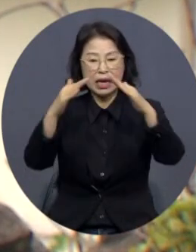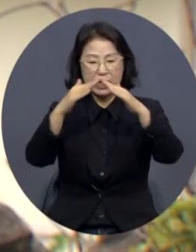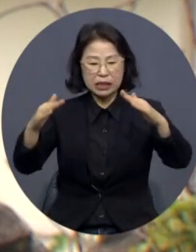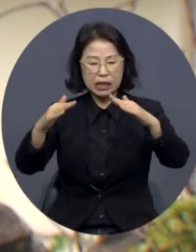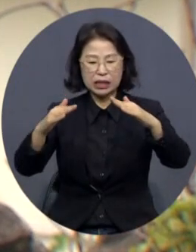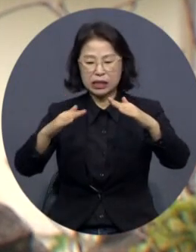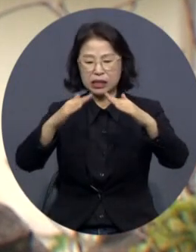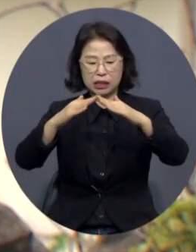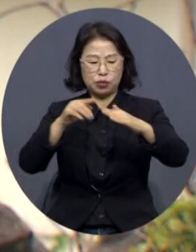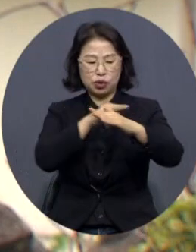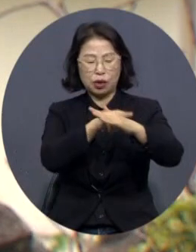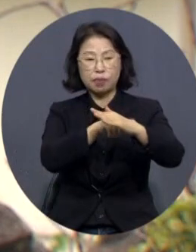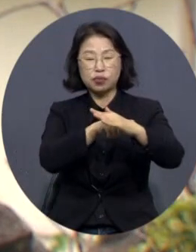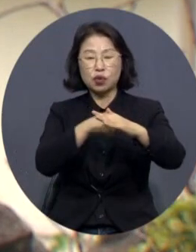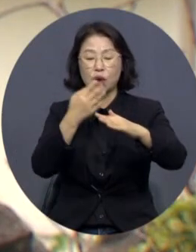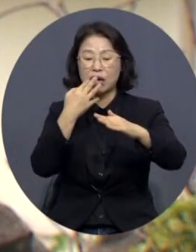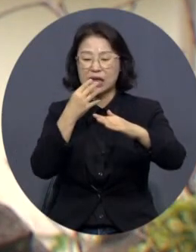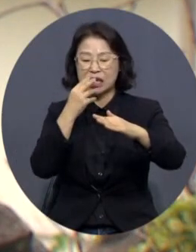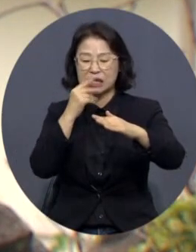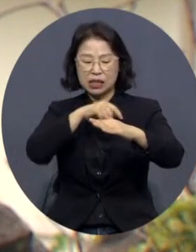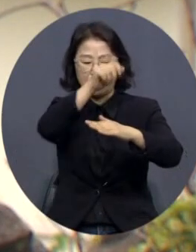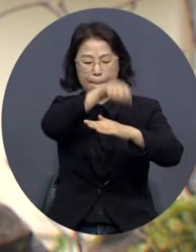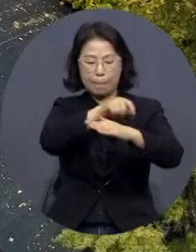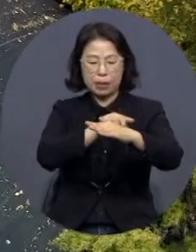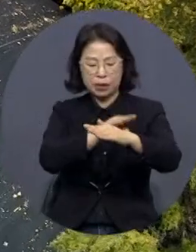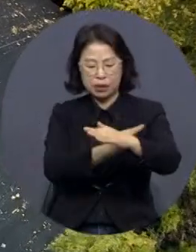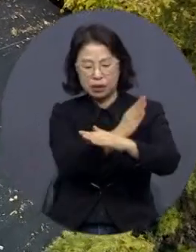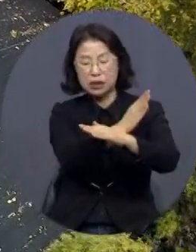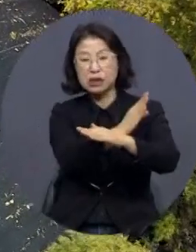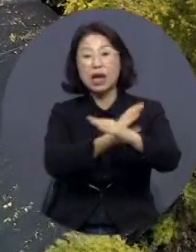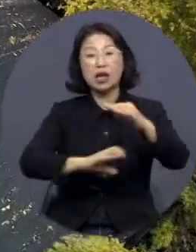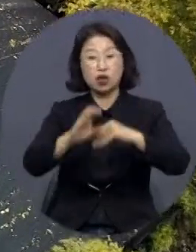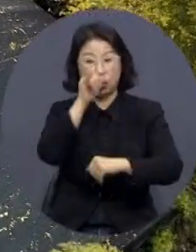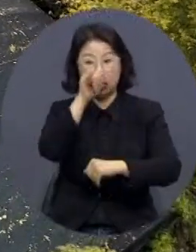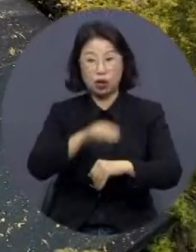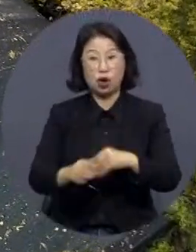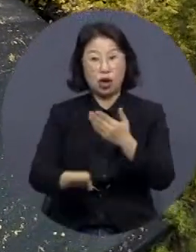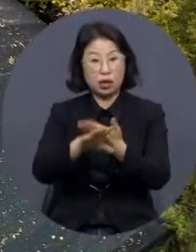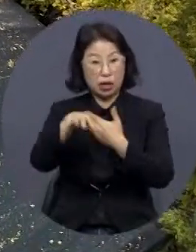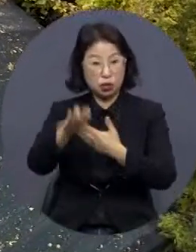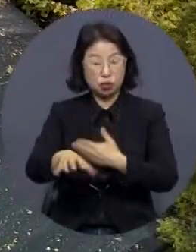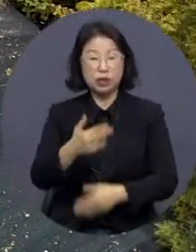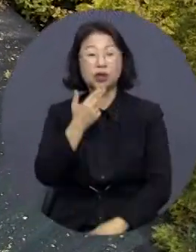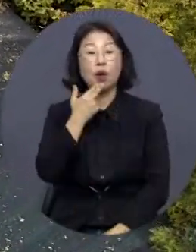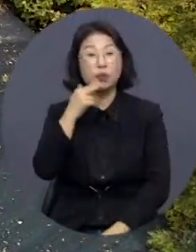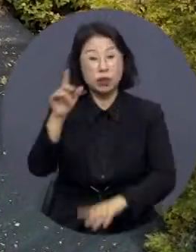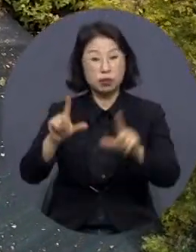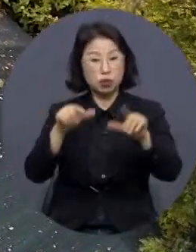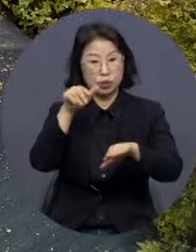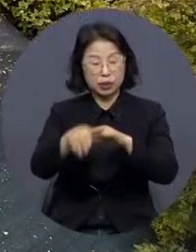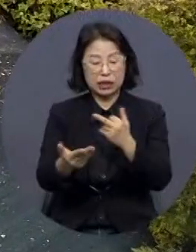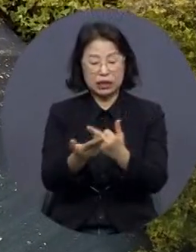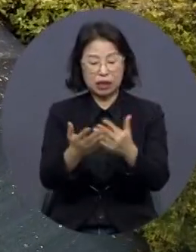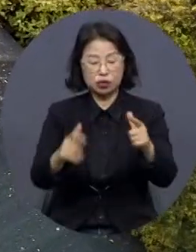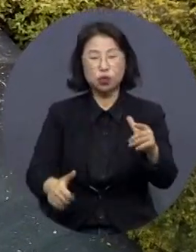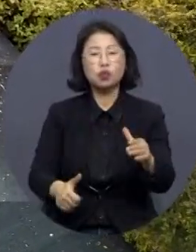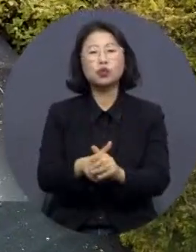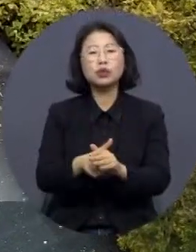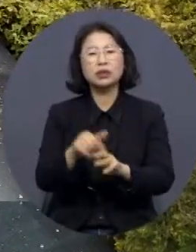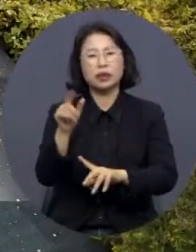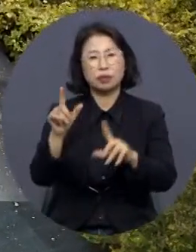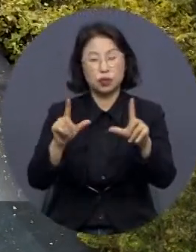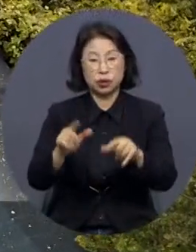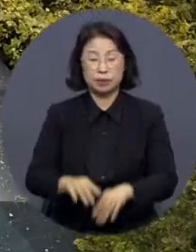양옆으로 콘크리트 처마가 덧대져 있습니다 다른 지역에서는 좀처럼 볼 수 없는 제주 지역만의 특수한